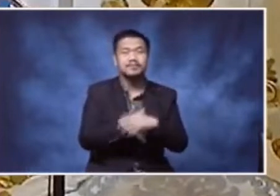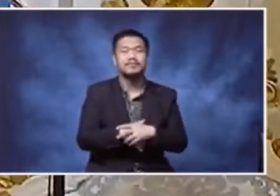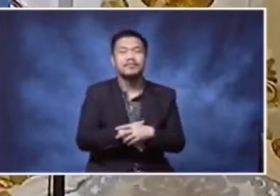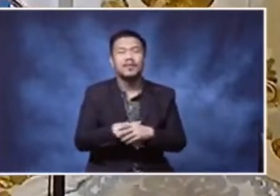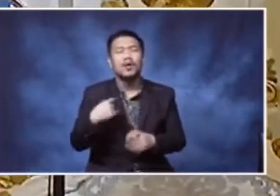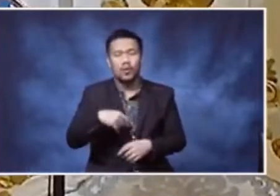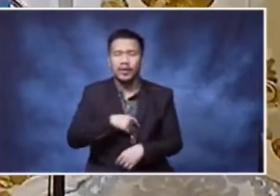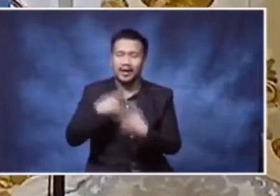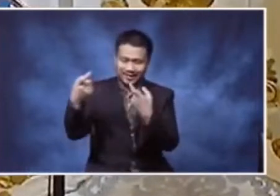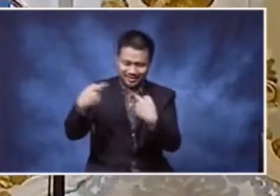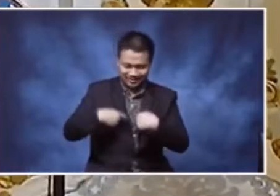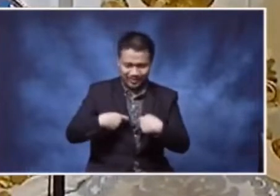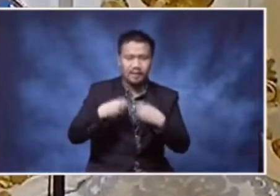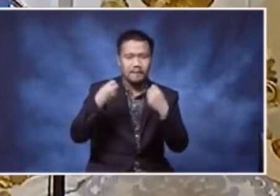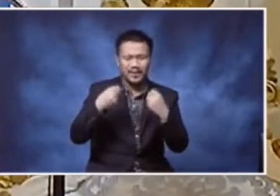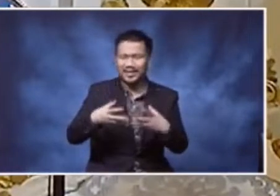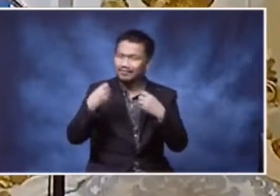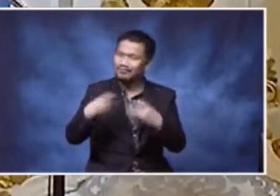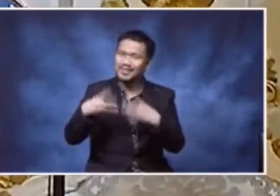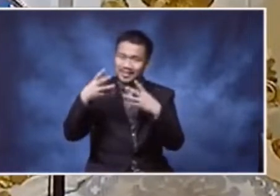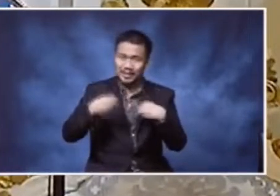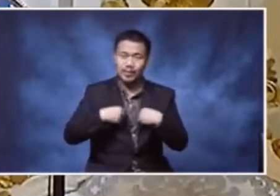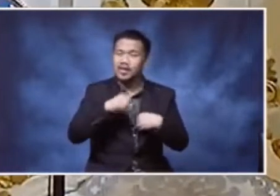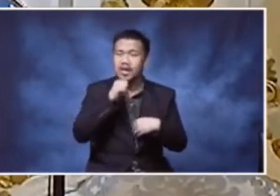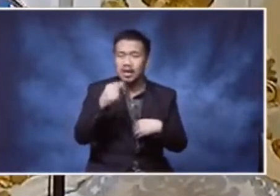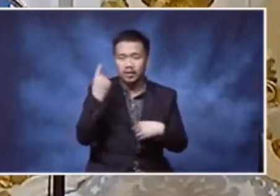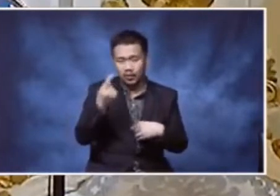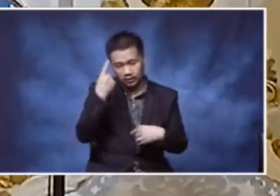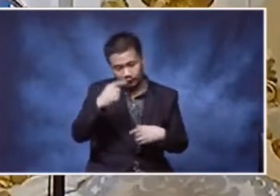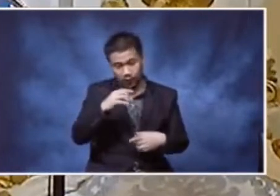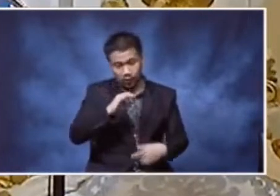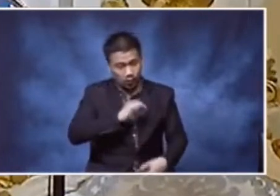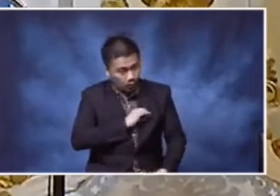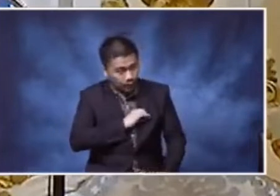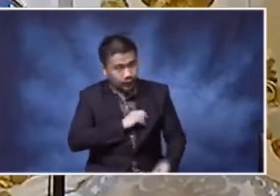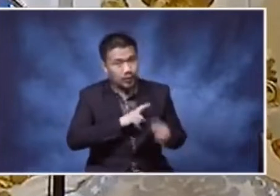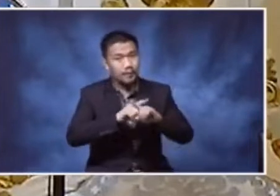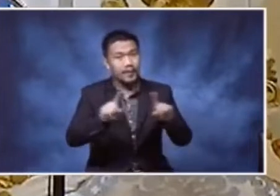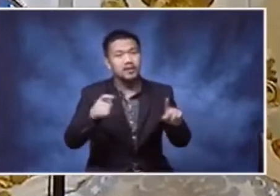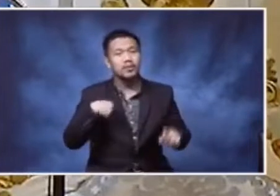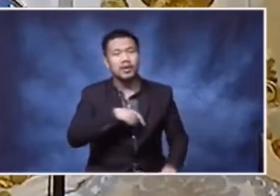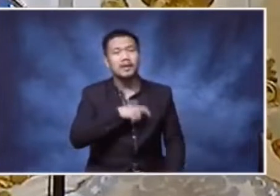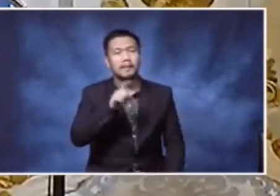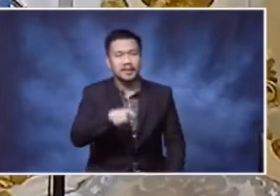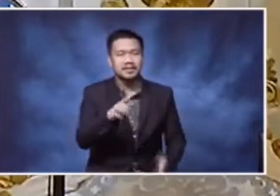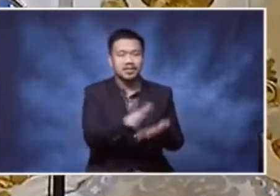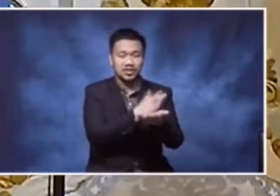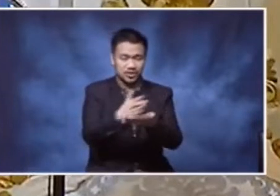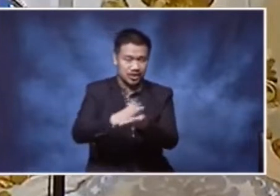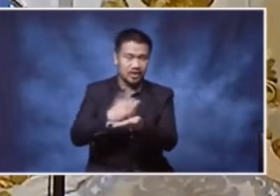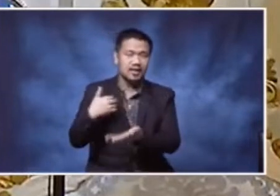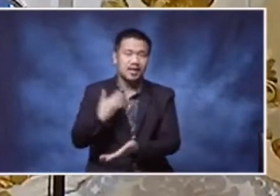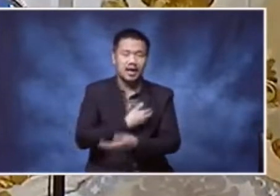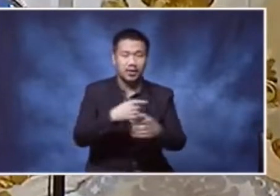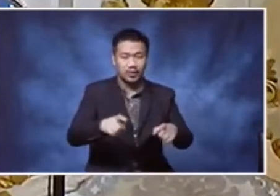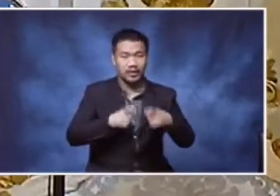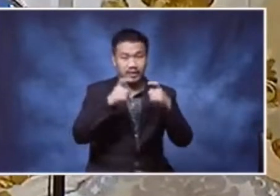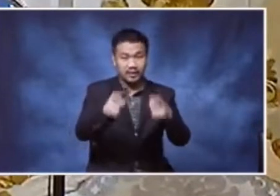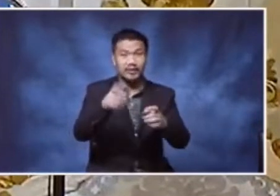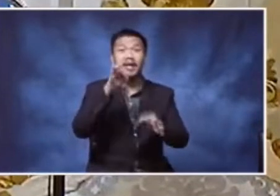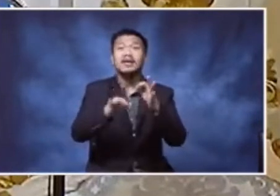not just for us, that we must share our gift. Kung talaga ito'y